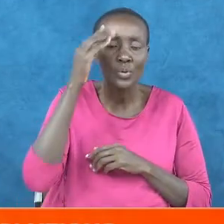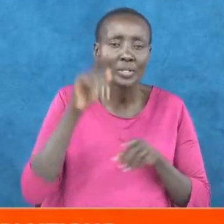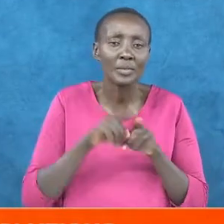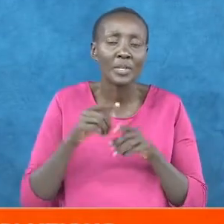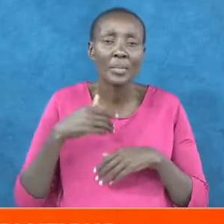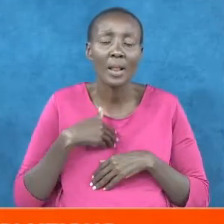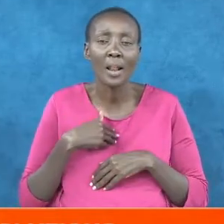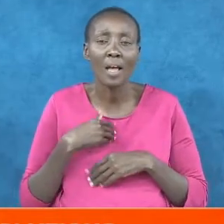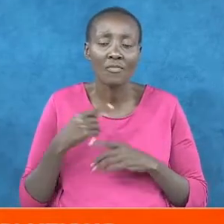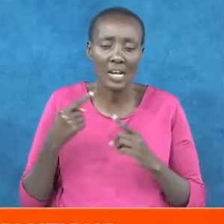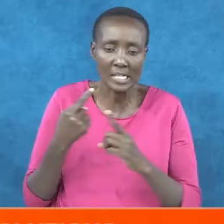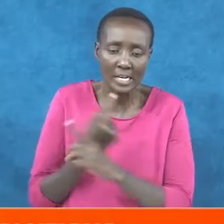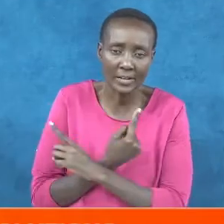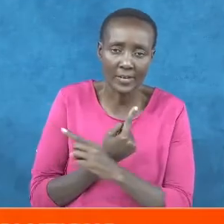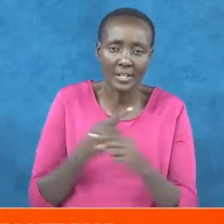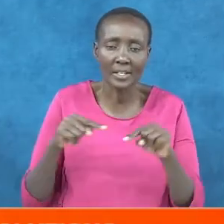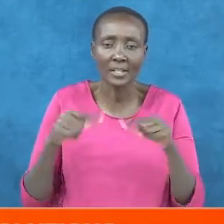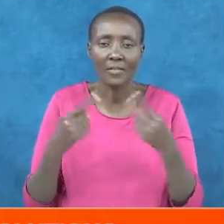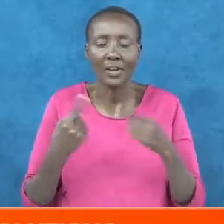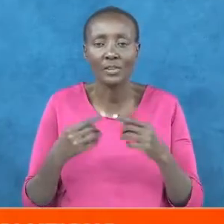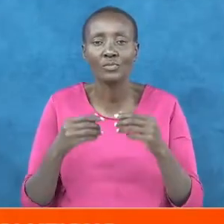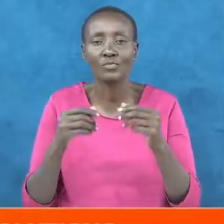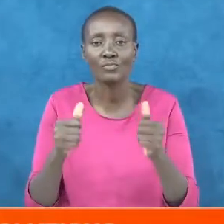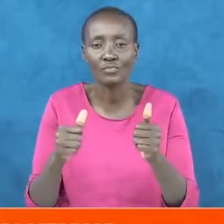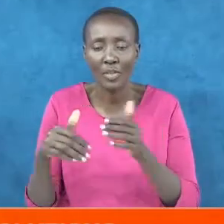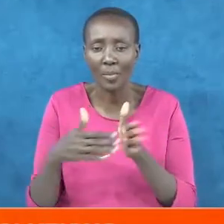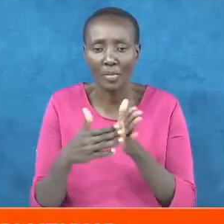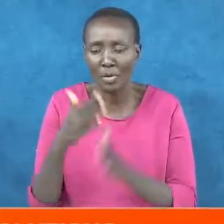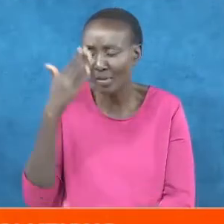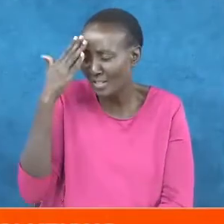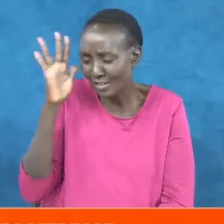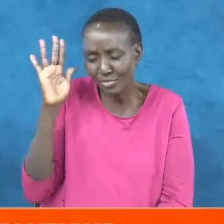inaitwa alternative dispute resolution? Sijajua.